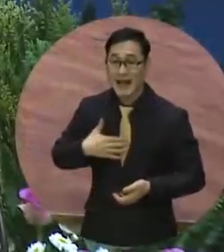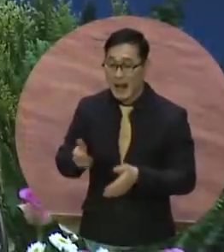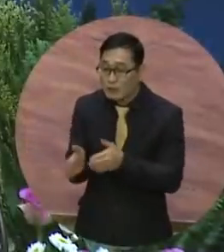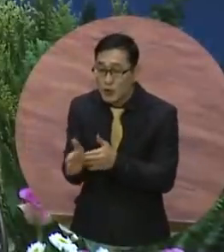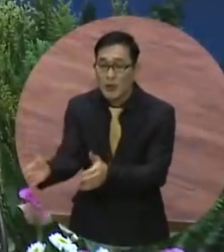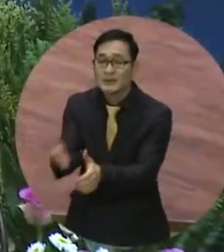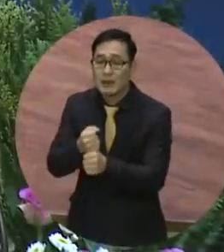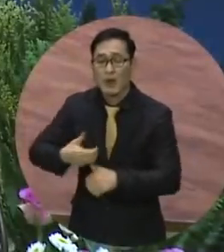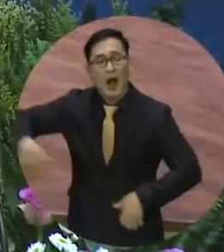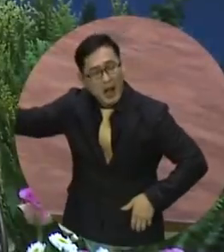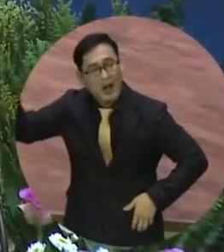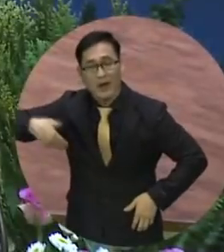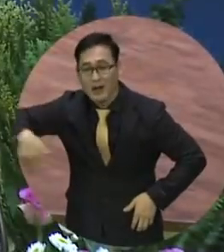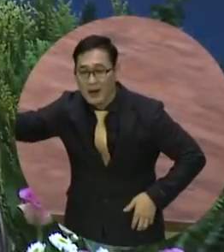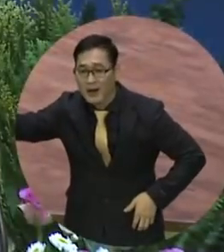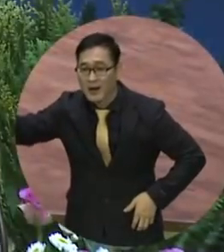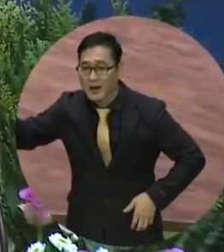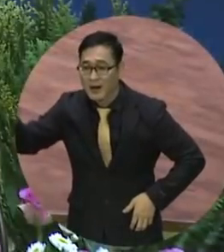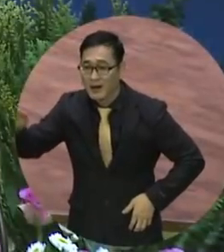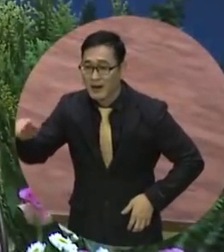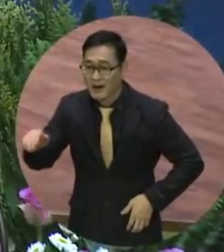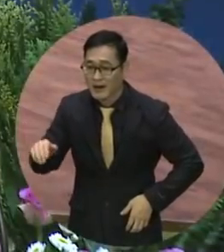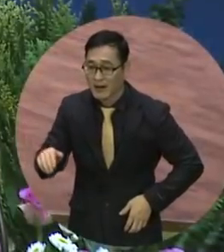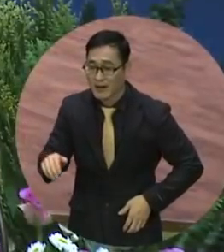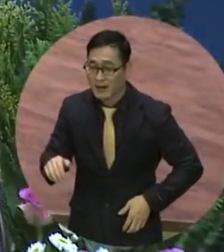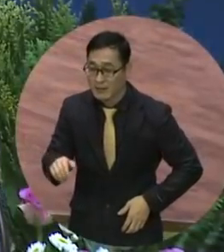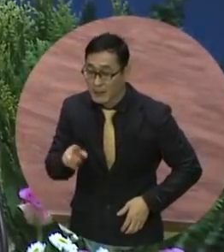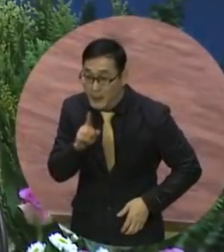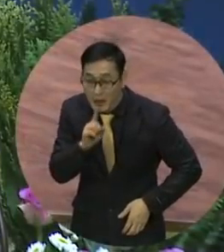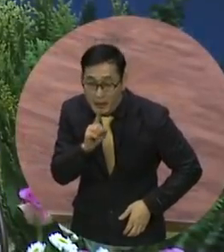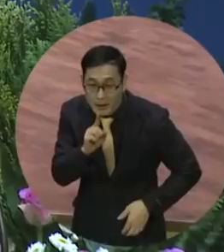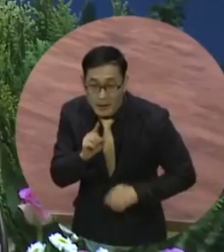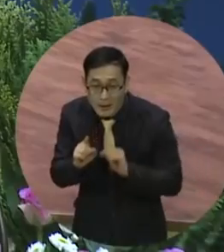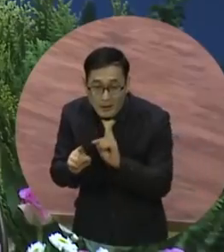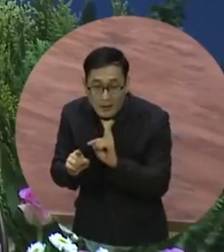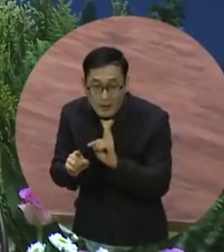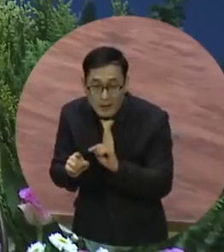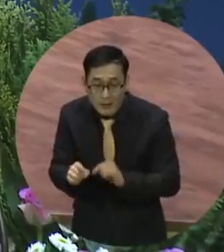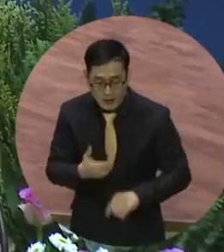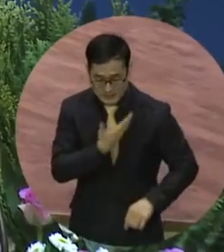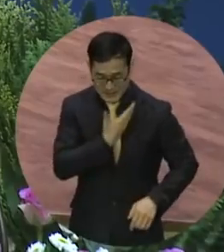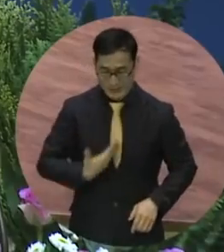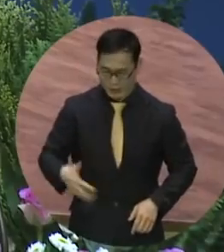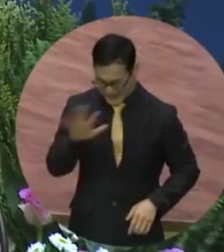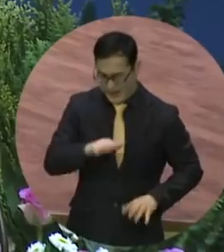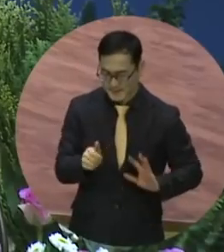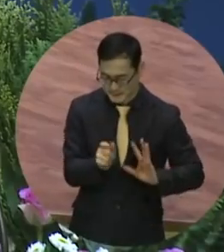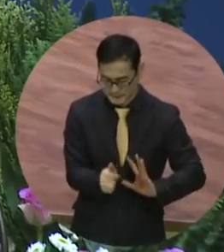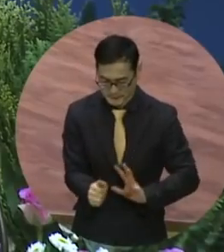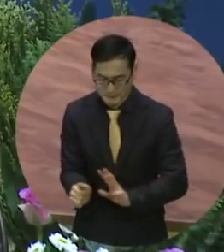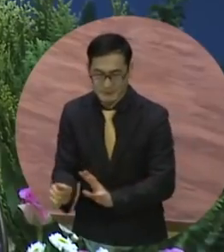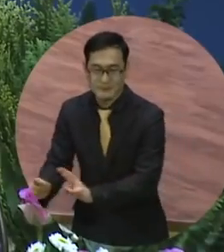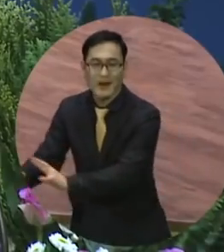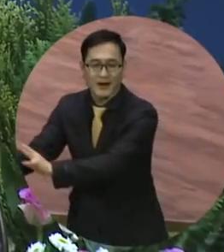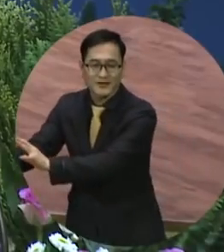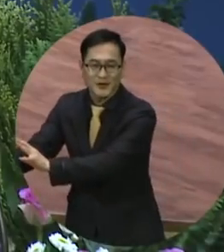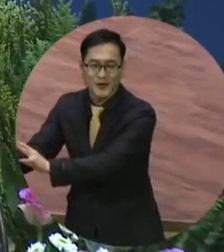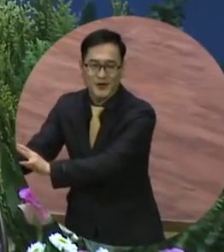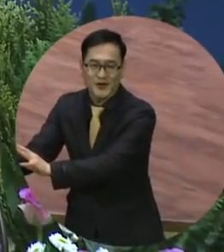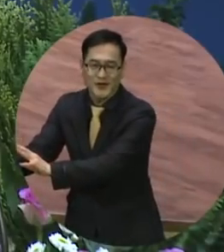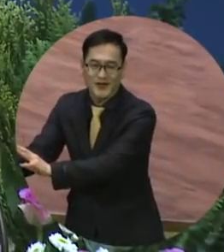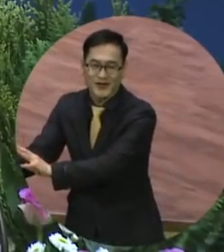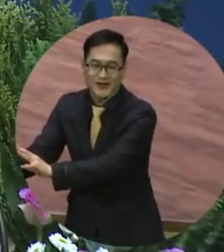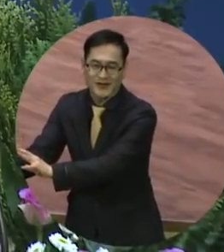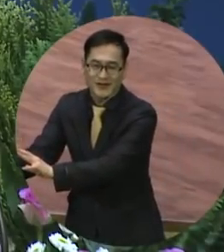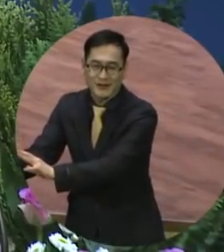가노라 라고 그렇게 말했는데 자 제자들도 쭉 따라갔습니다. 자